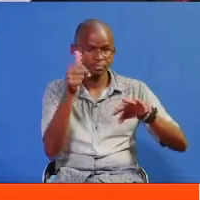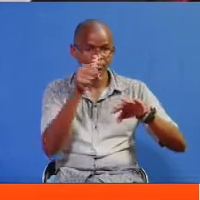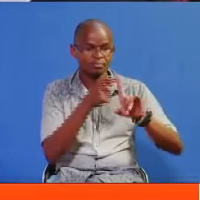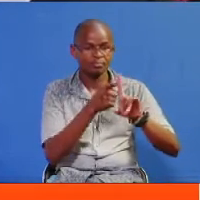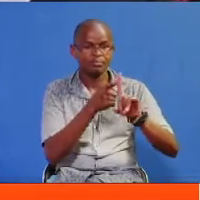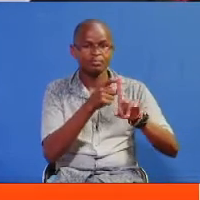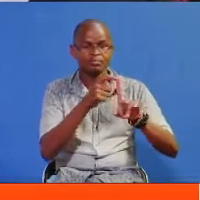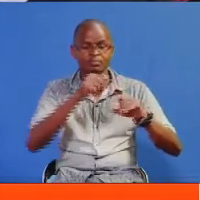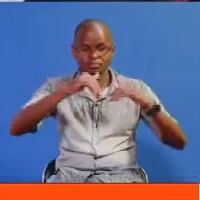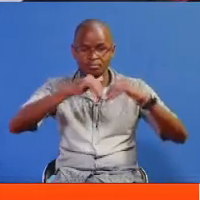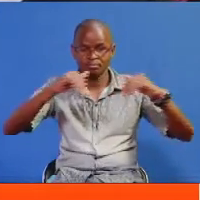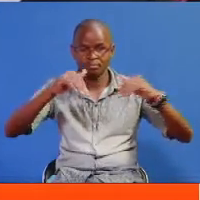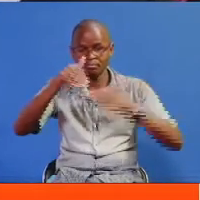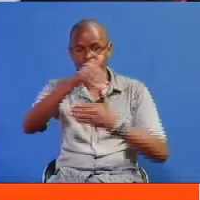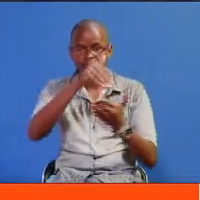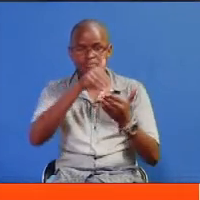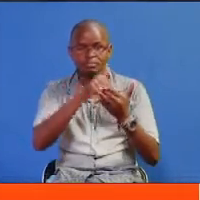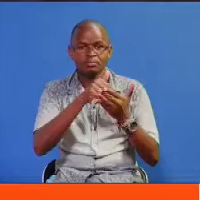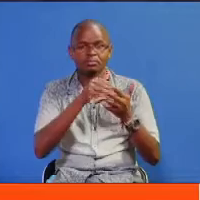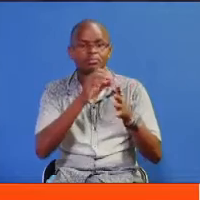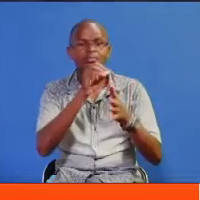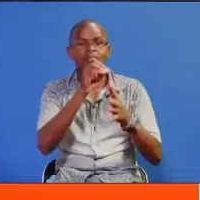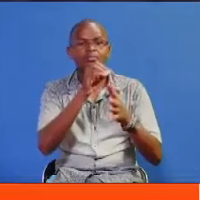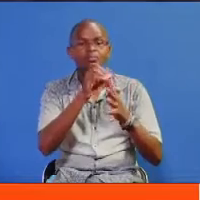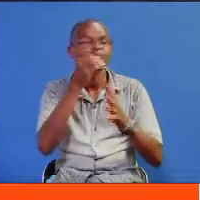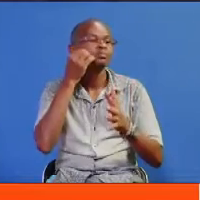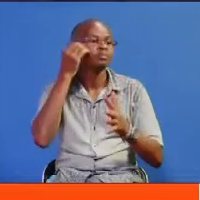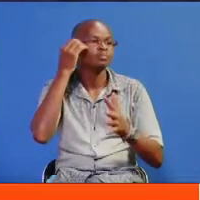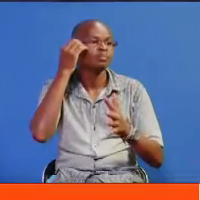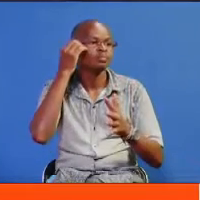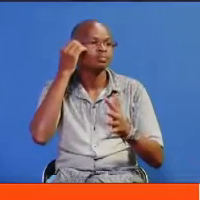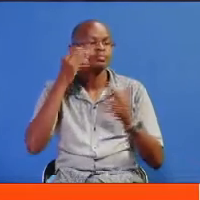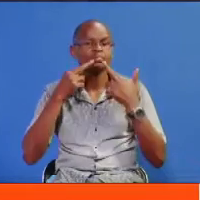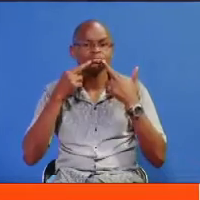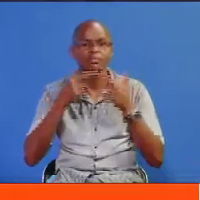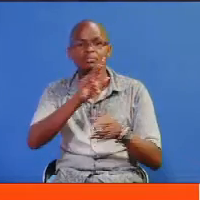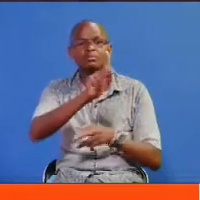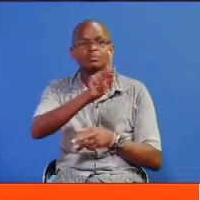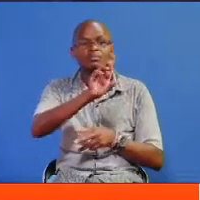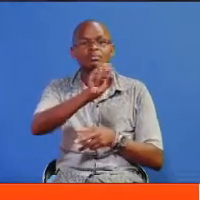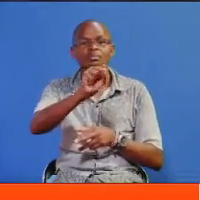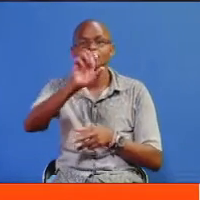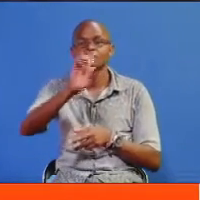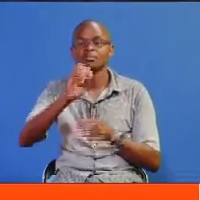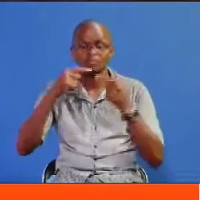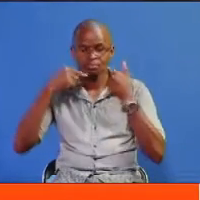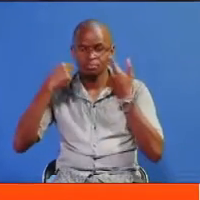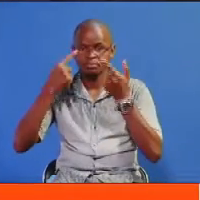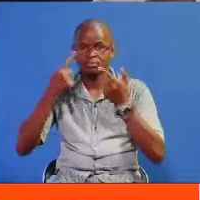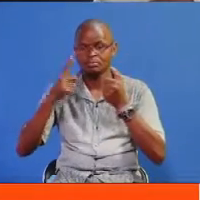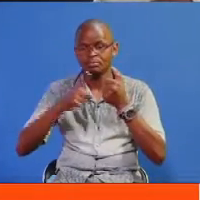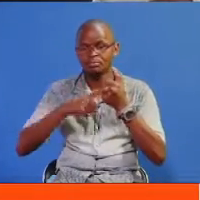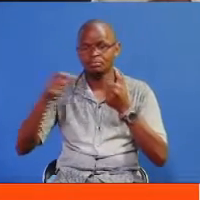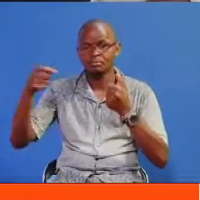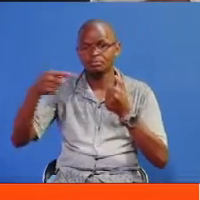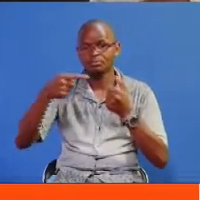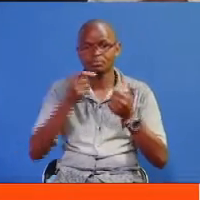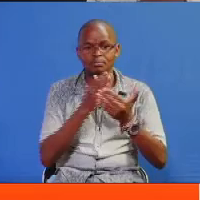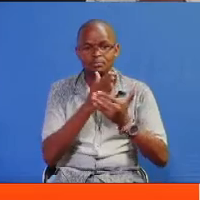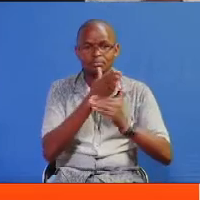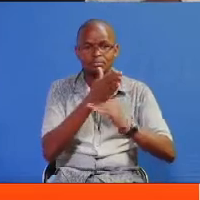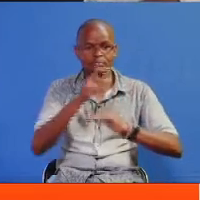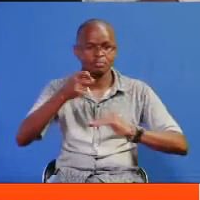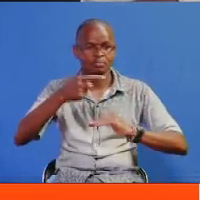from isolation centers or their homes. Matokeo ya mitihani ya KCSE imetangazwa miezi 6 baada